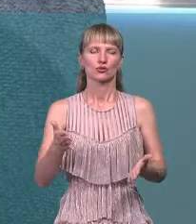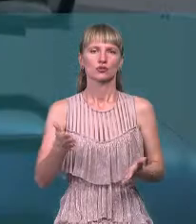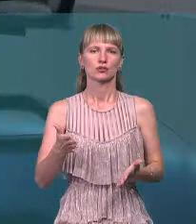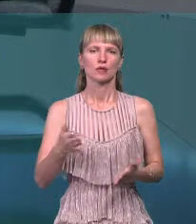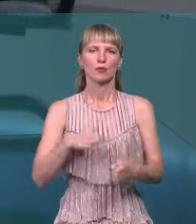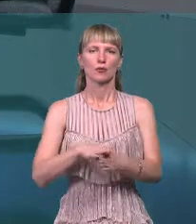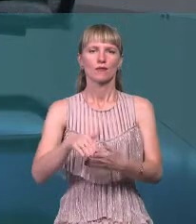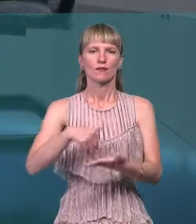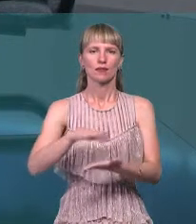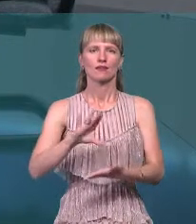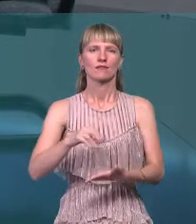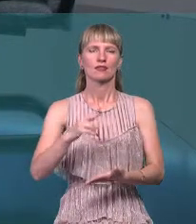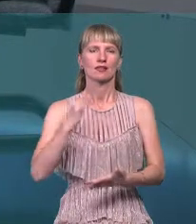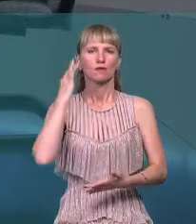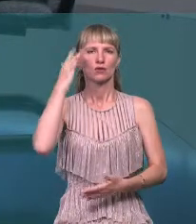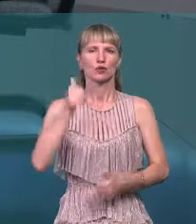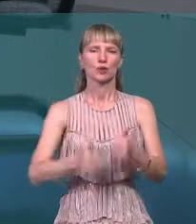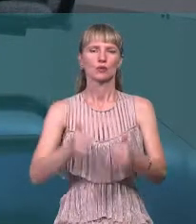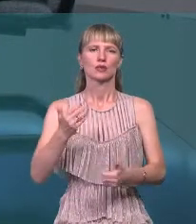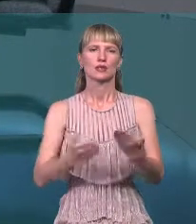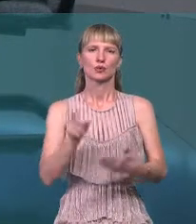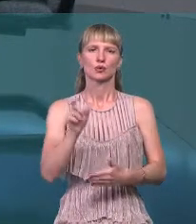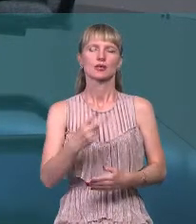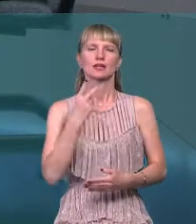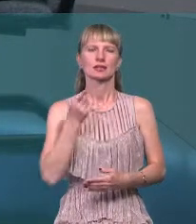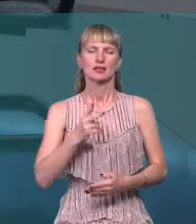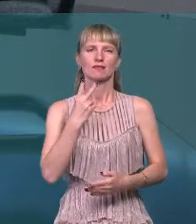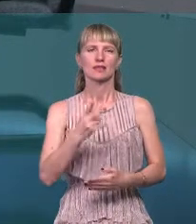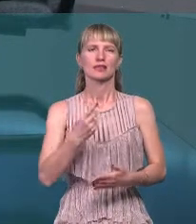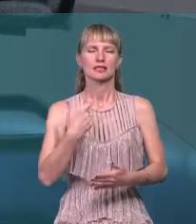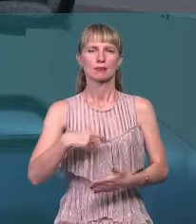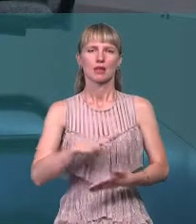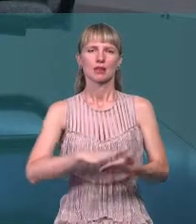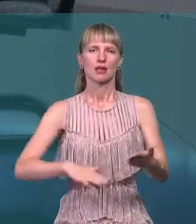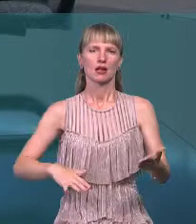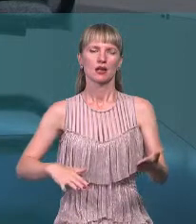повністю відмовитися від творчих конкурсів. Якщо людина дійсно бачила себе далі чи на